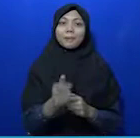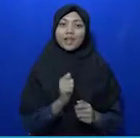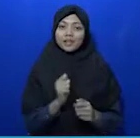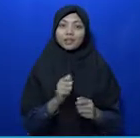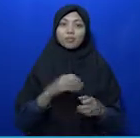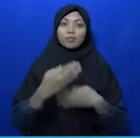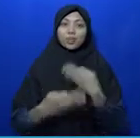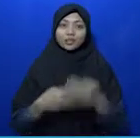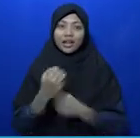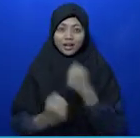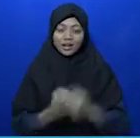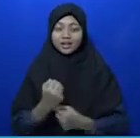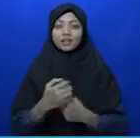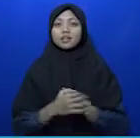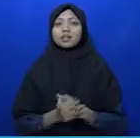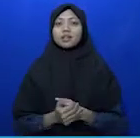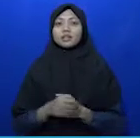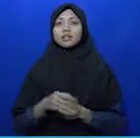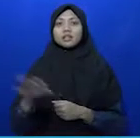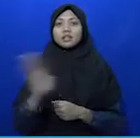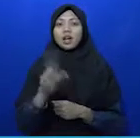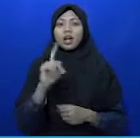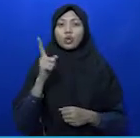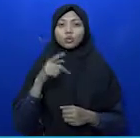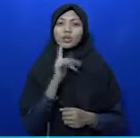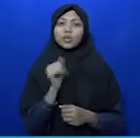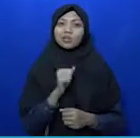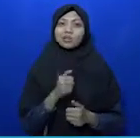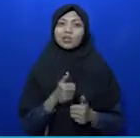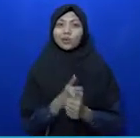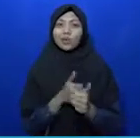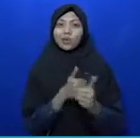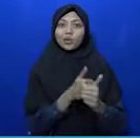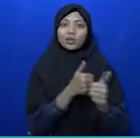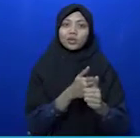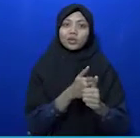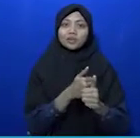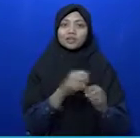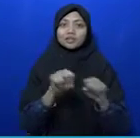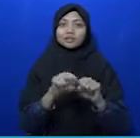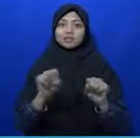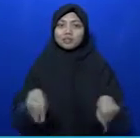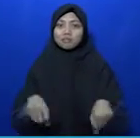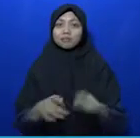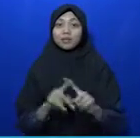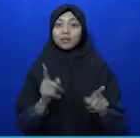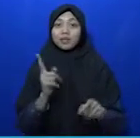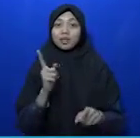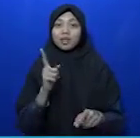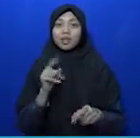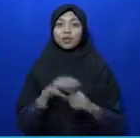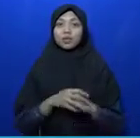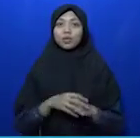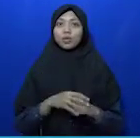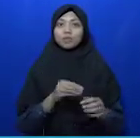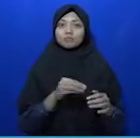segala macam itu, kita memang tidak perlu quote-unquote nasional loss di situ. Tapi kalau Anda menasionalisasi, pengalaman kita tahun 57,